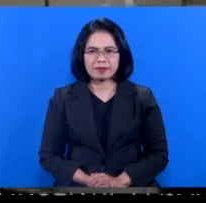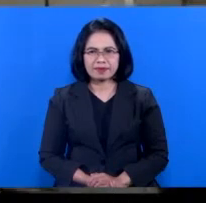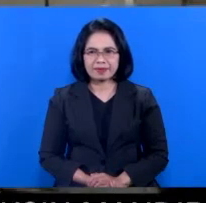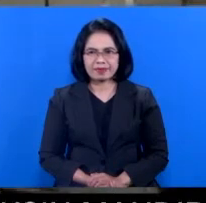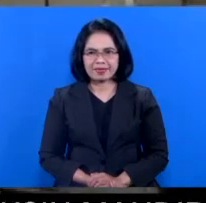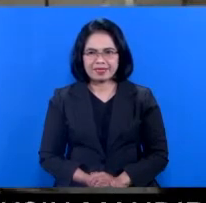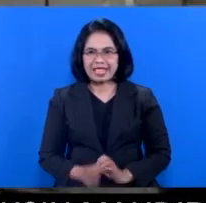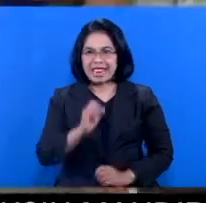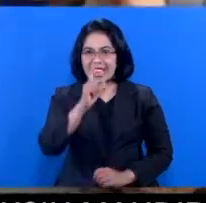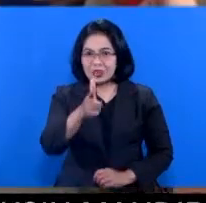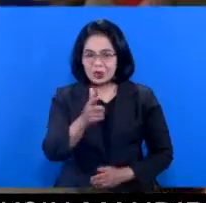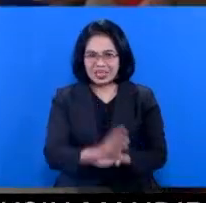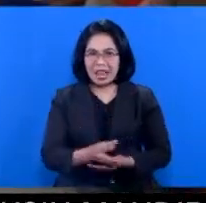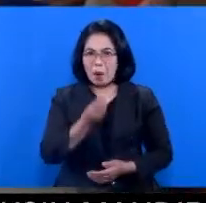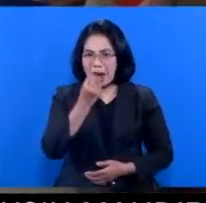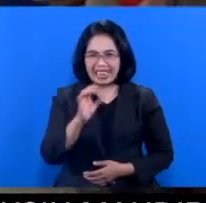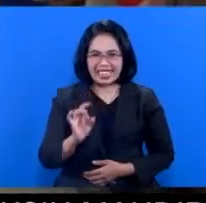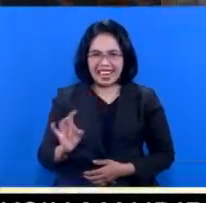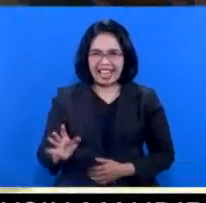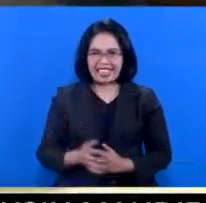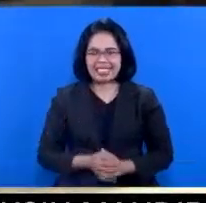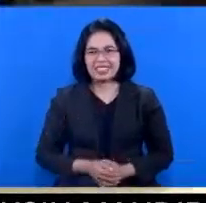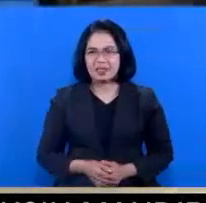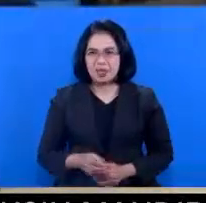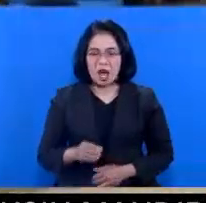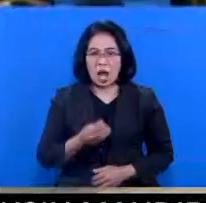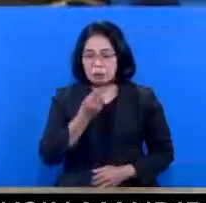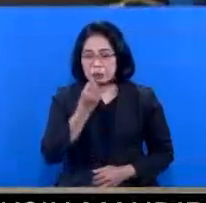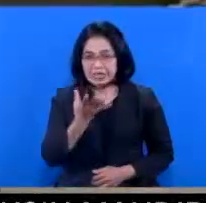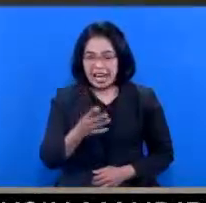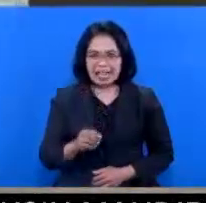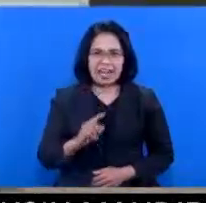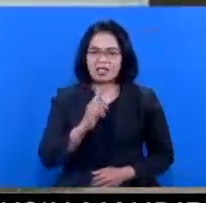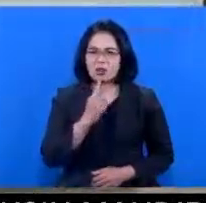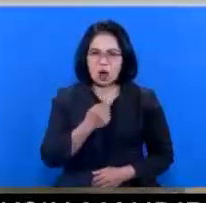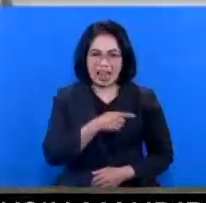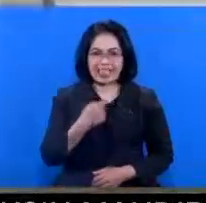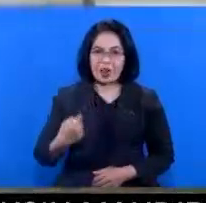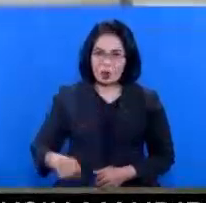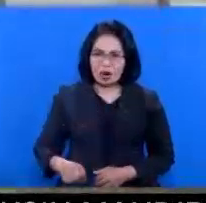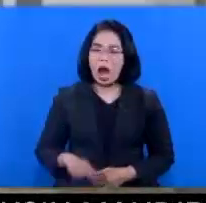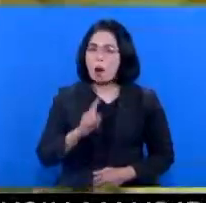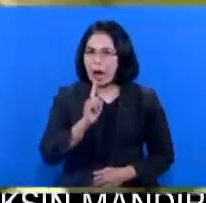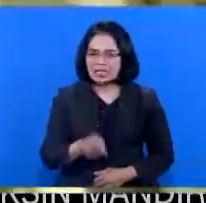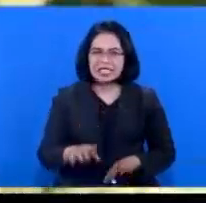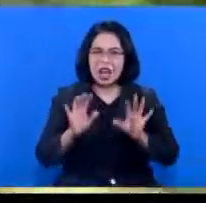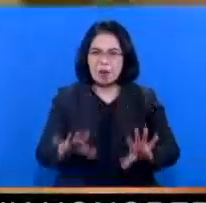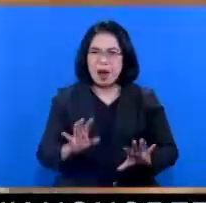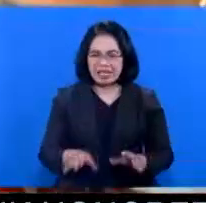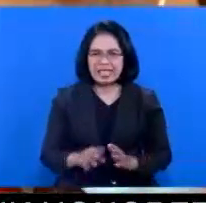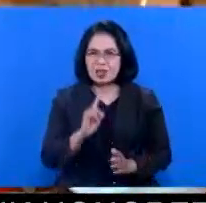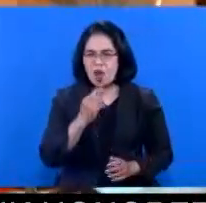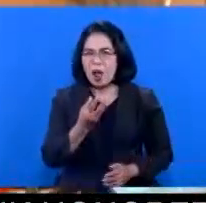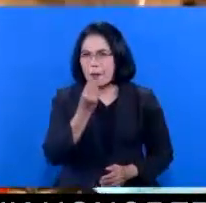Lanjut ke menu berikutnya. Bicara soal Tionghoa, pasti lekat dengan hidangan Chinese food. Perpaduan bumbu rempah asam asin